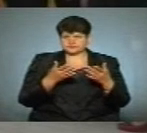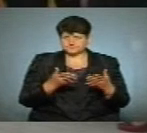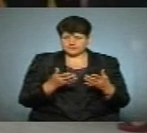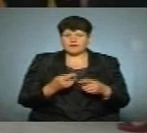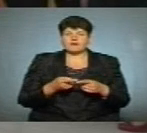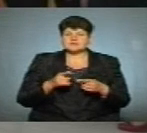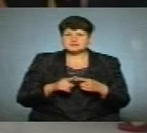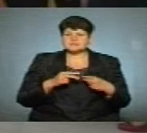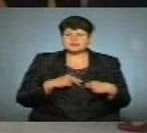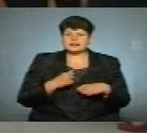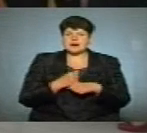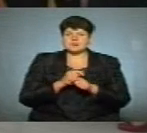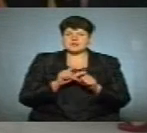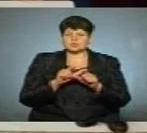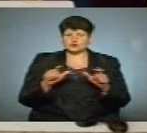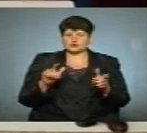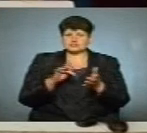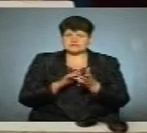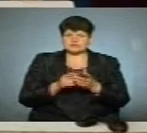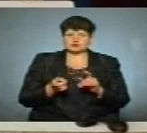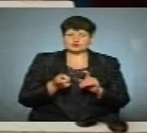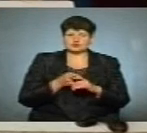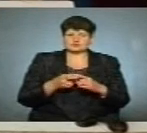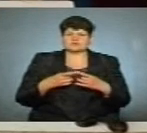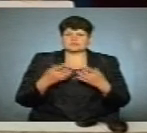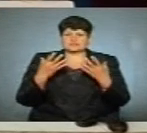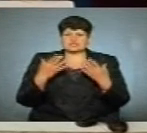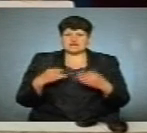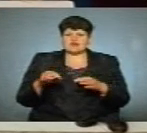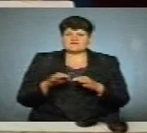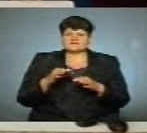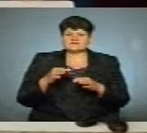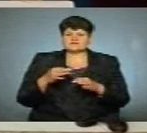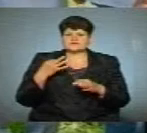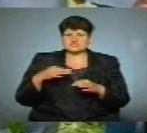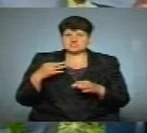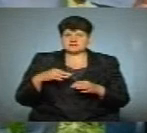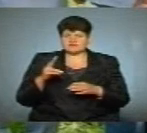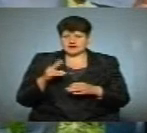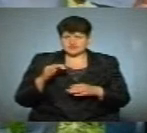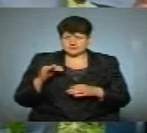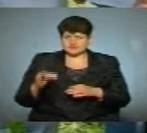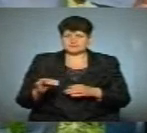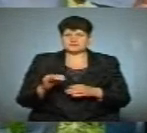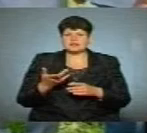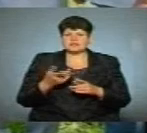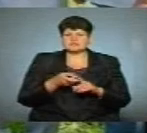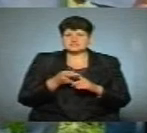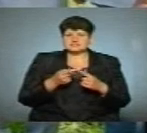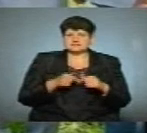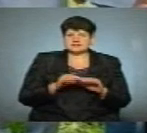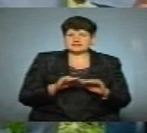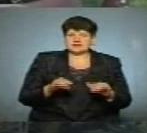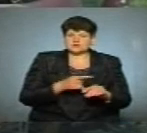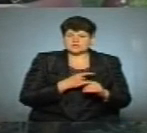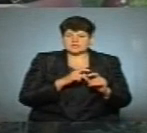це працівники лабораторного центру. Долучилися до святкування Дня вишиванки інфекційне відділення лікарні швидкої допомоги та інфекційне відділення